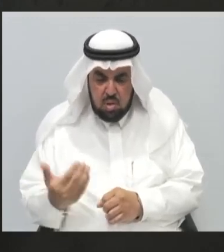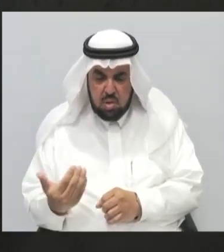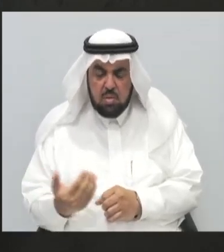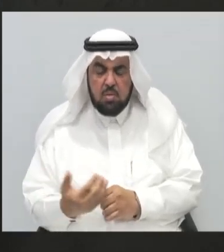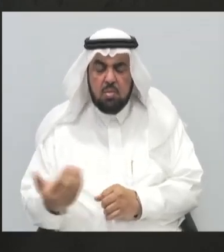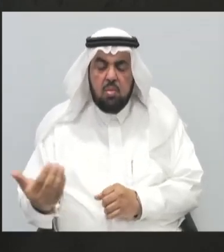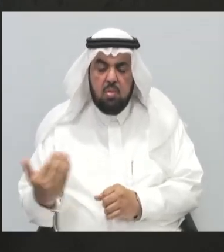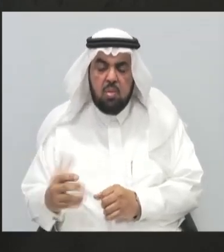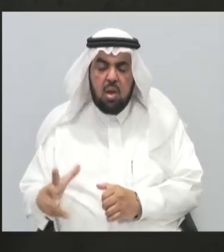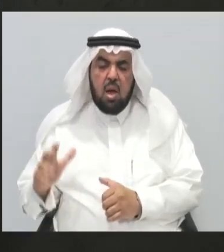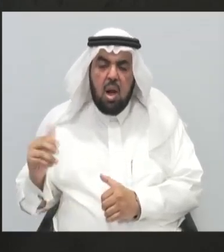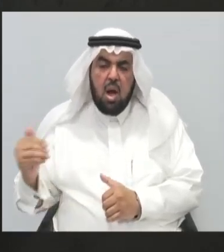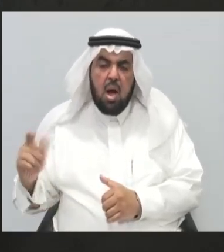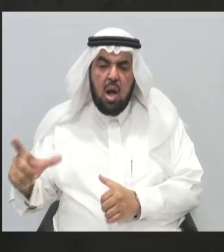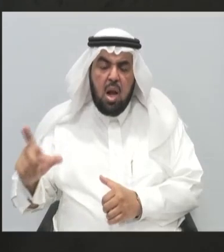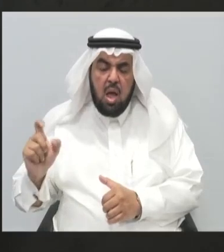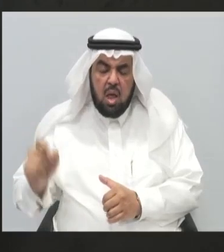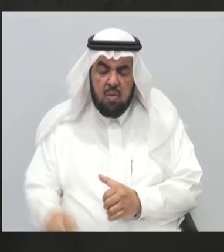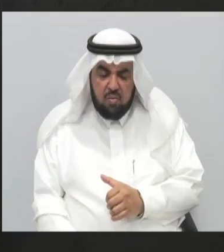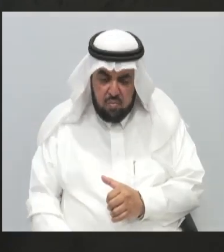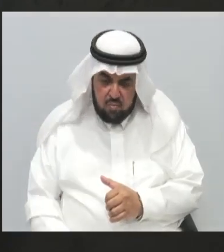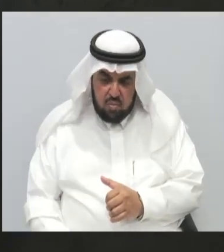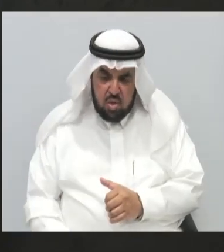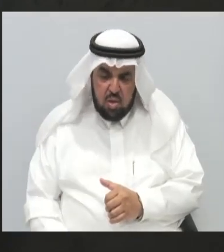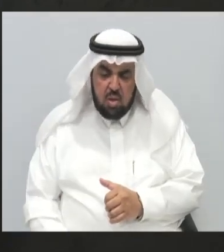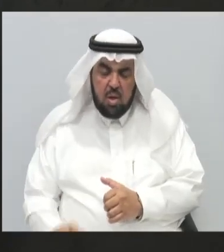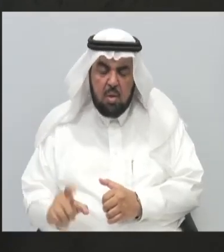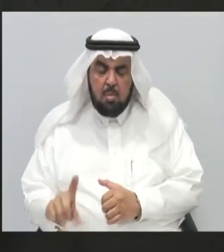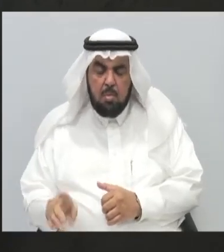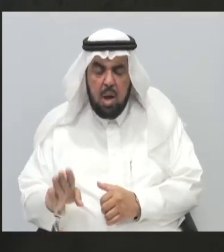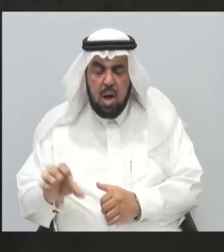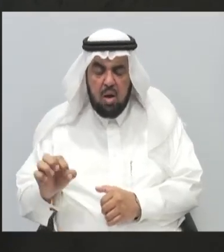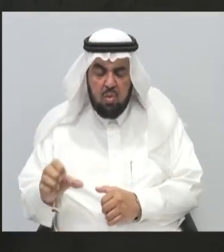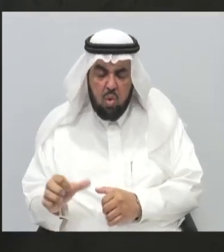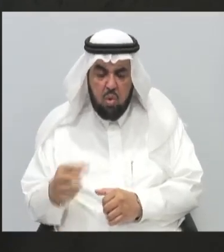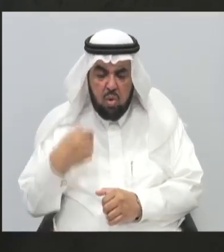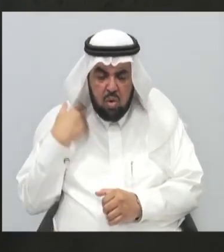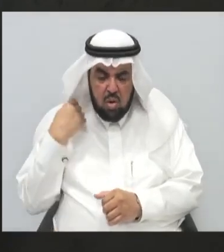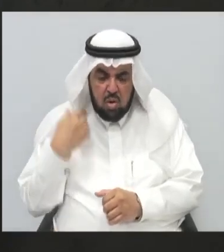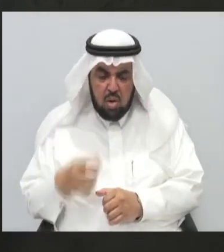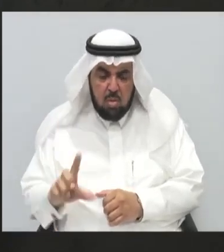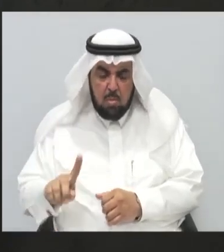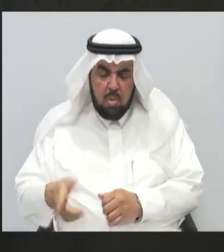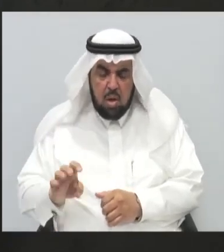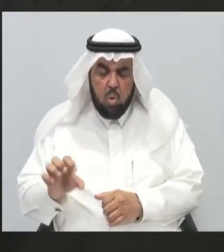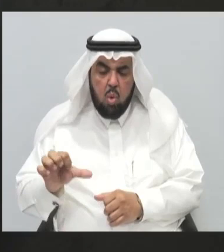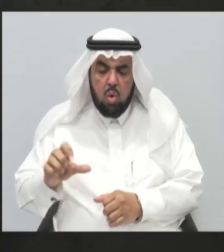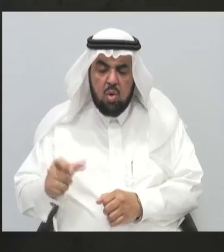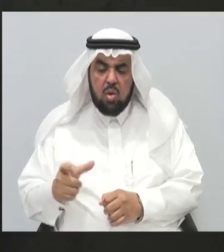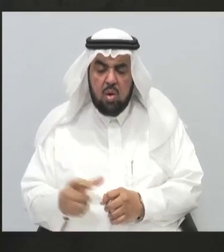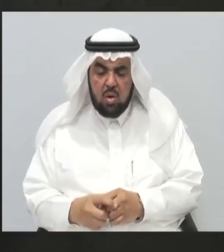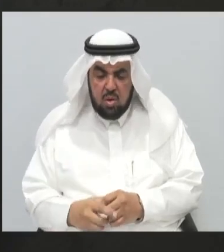اردنا التحرك للخلف من خلال نفس اللبنه القياده الدرايف ولكن سنغير اتجاهها اللي هي الباك ورد